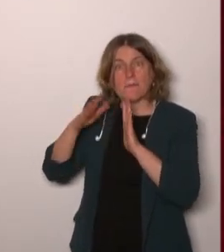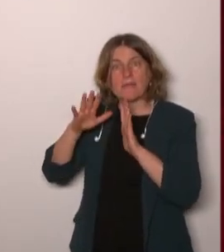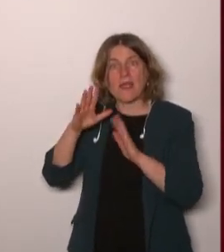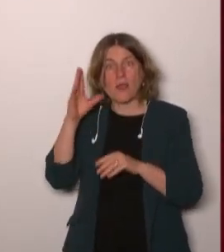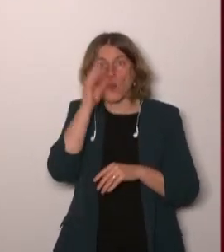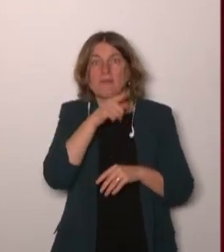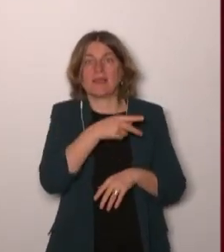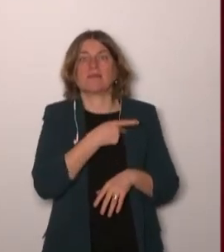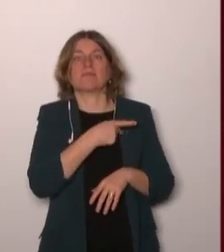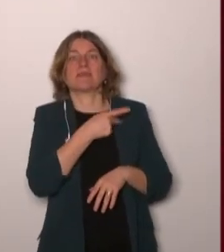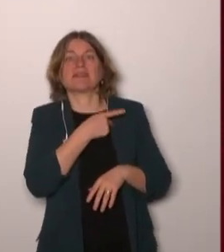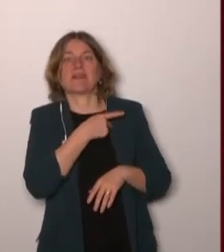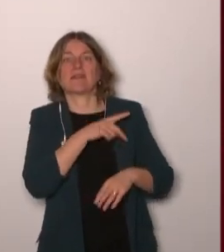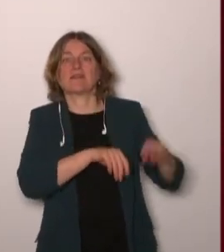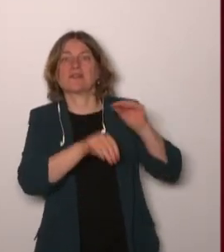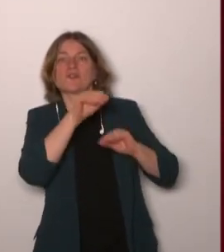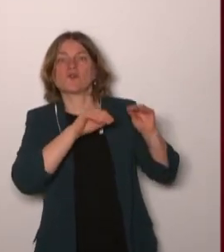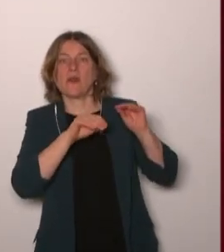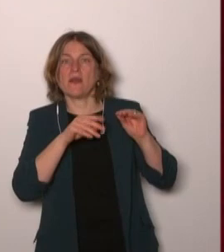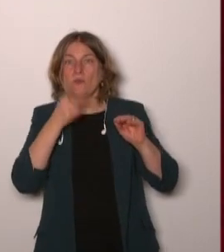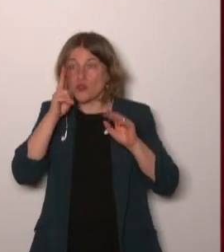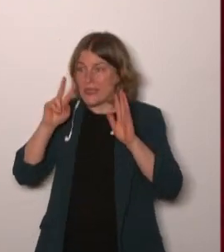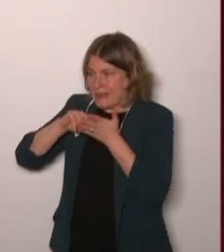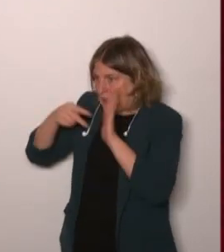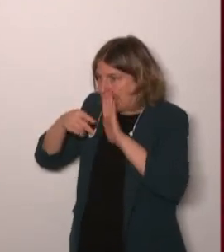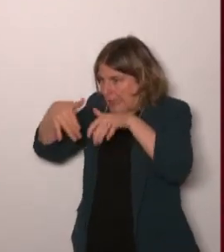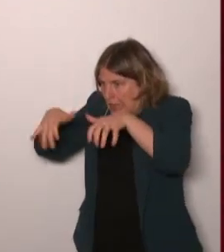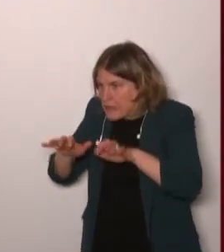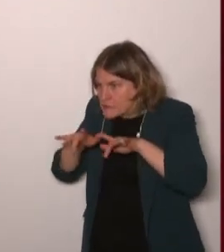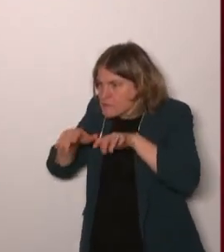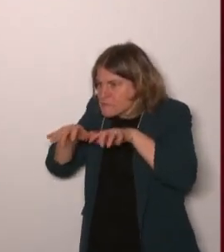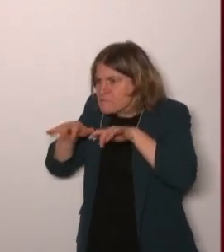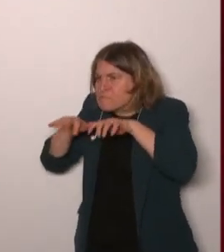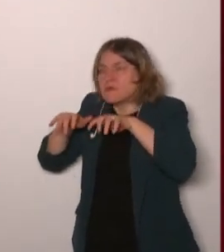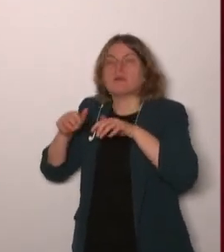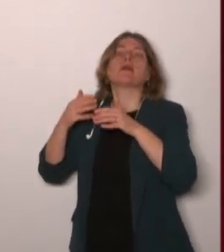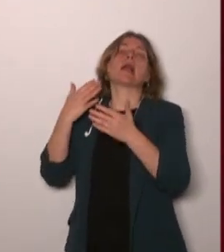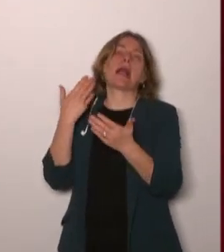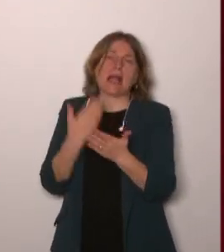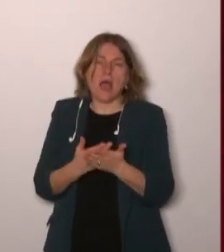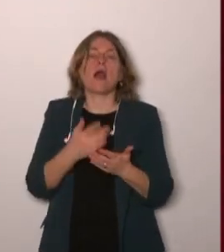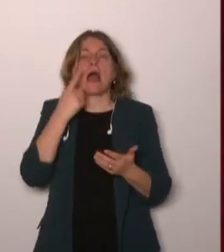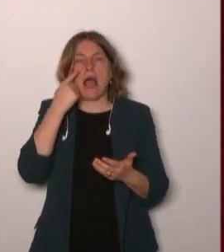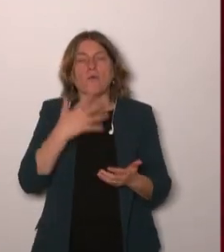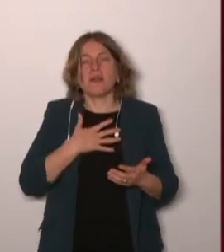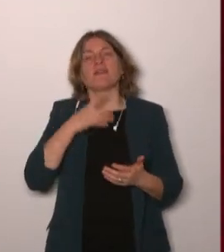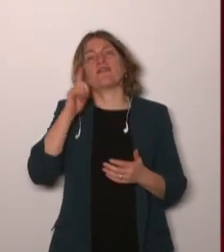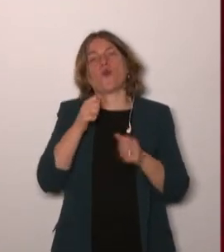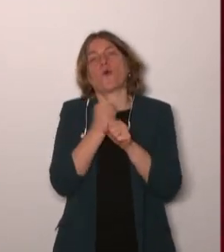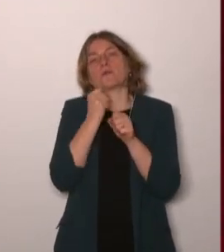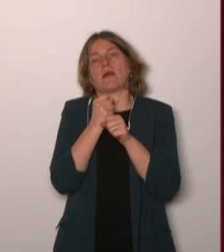qui a soigné le malade et qui a regardé les choses donc là on a un vrai travail commun à faire je crois pour